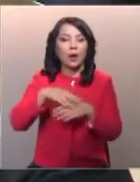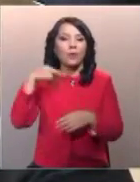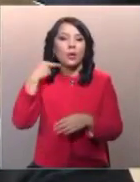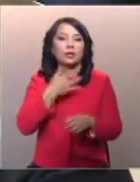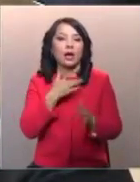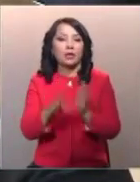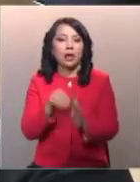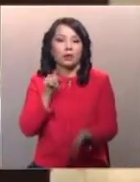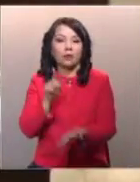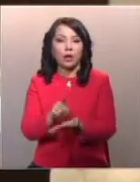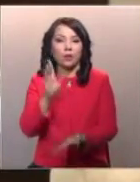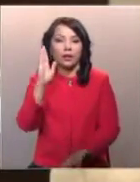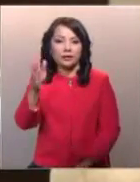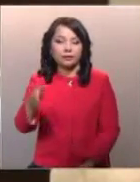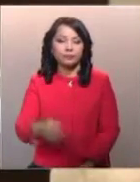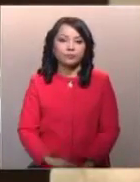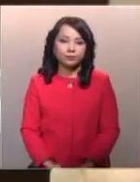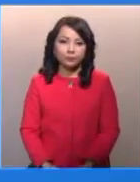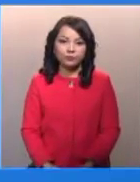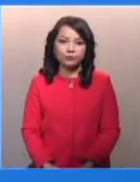тағайындайды.